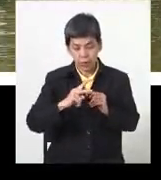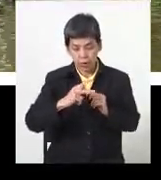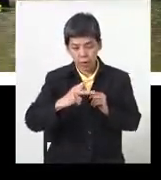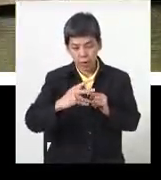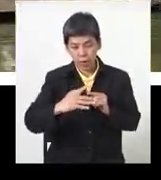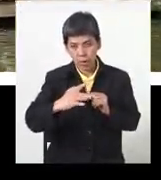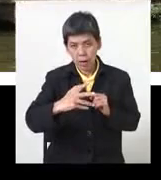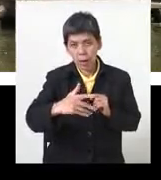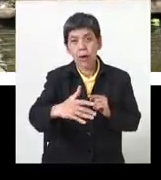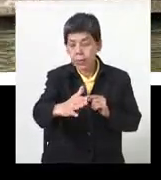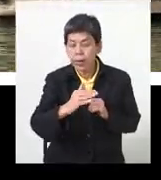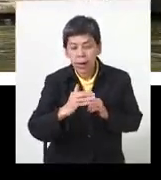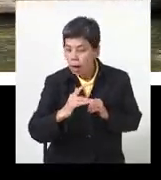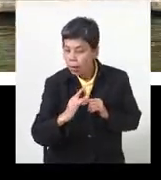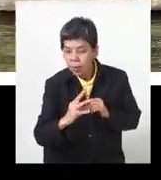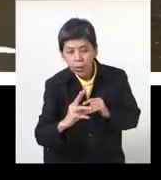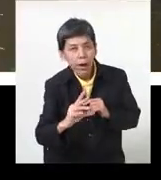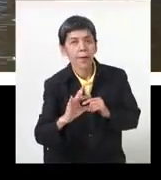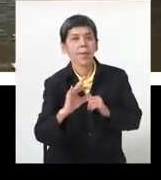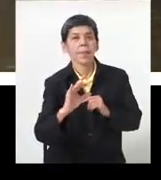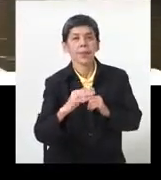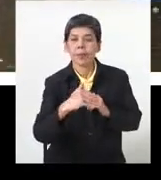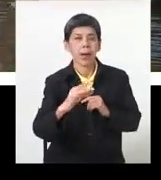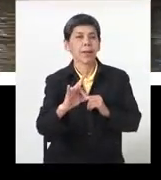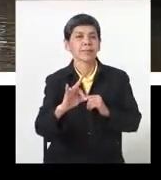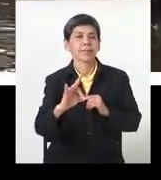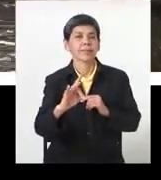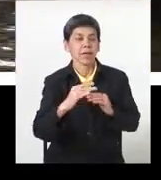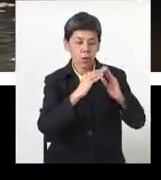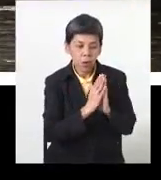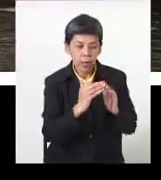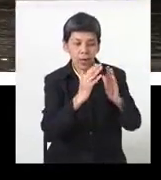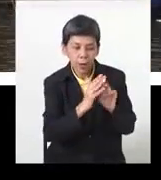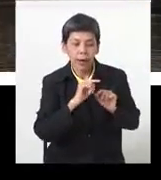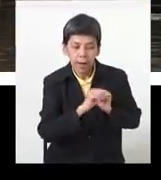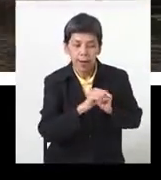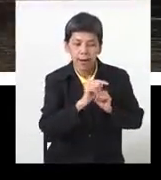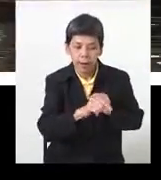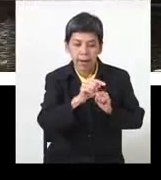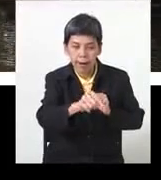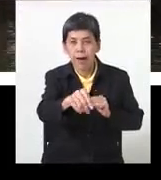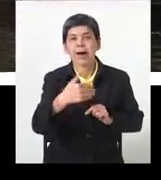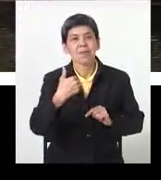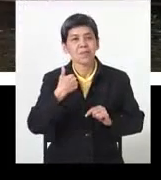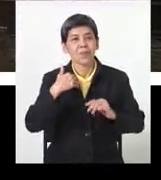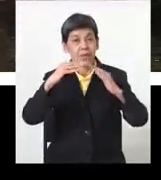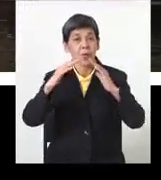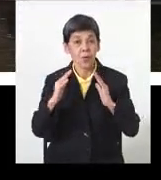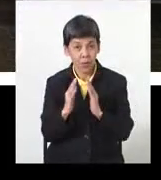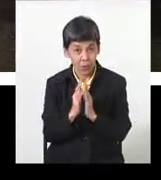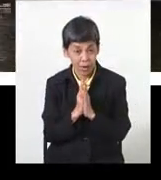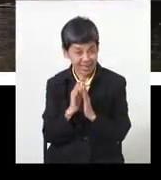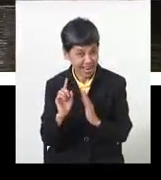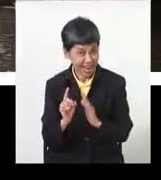หลัก 2หลัก 3หลัก4อืหลัก 5หลัก 6หลัก 7หลัก 8ครับนะทุก 4กลมี 1วัดอื